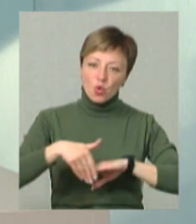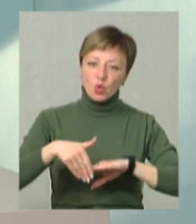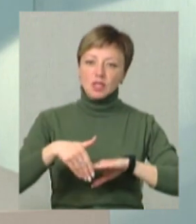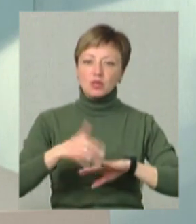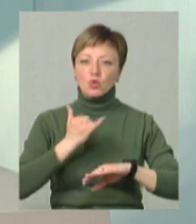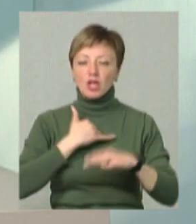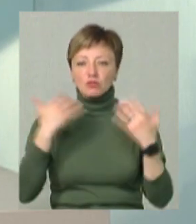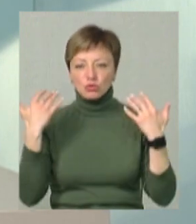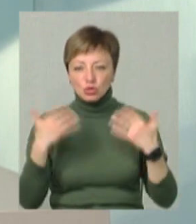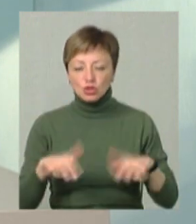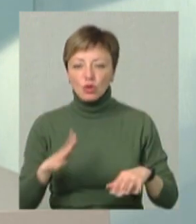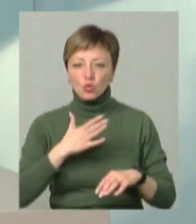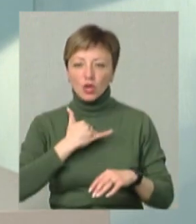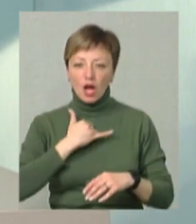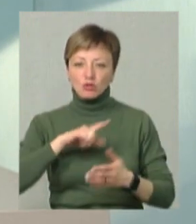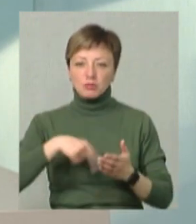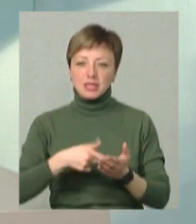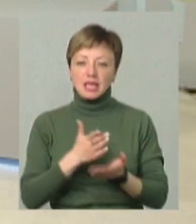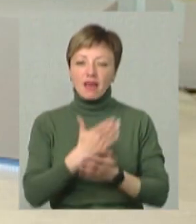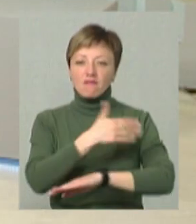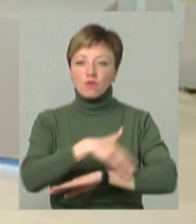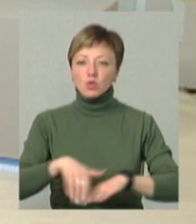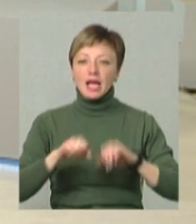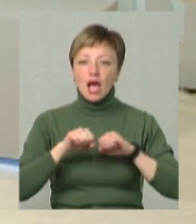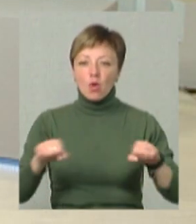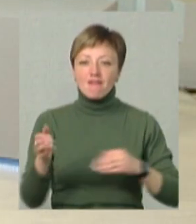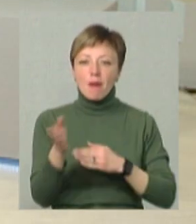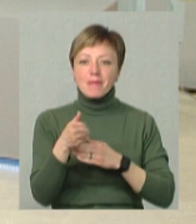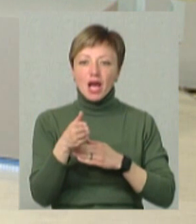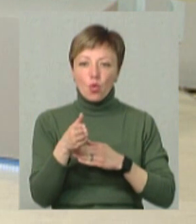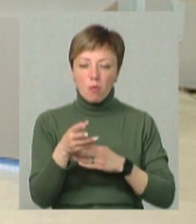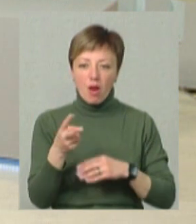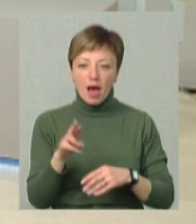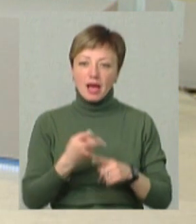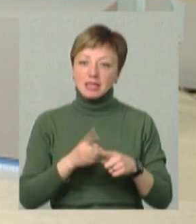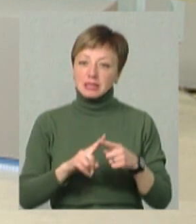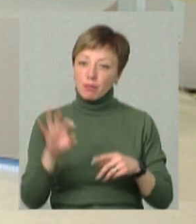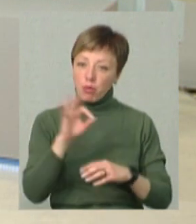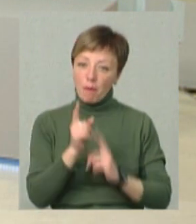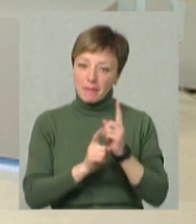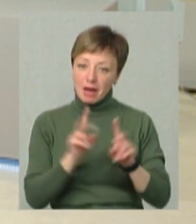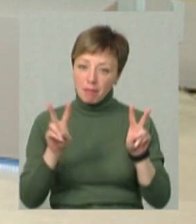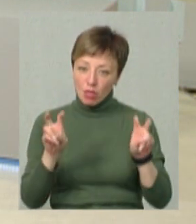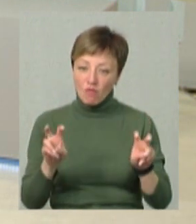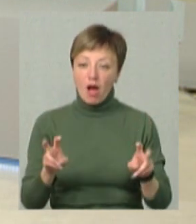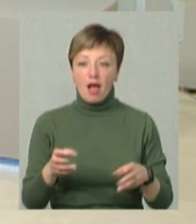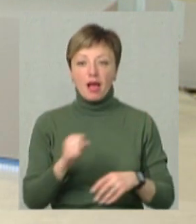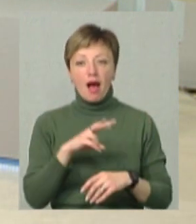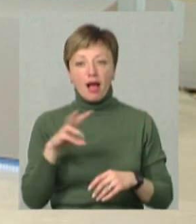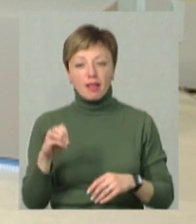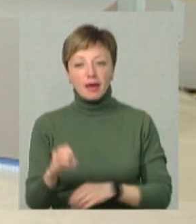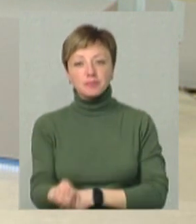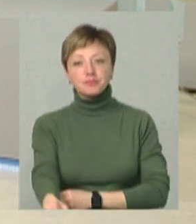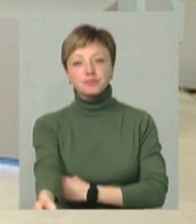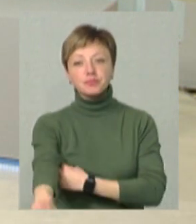і у нас вже у нашому місті є вулиця Героїв Маріуполя. Це про перейменування, але